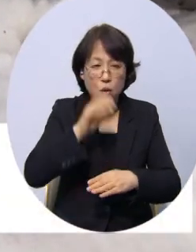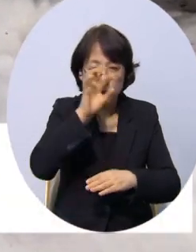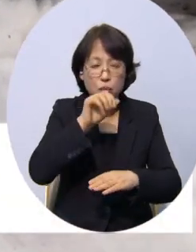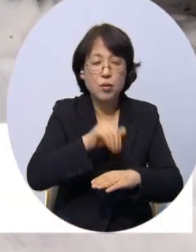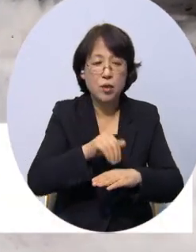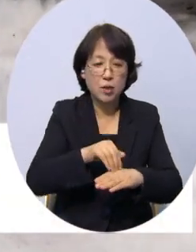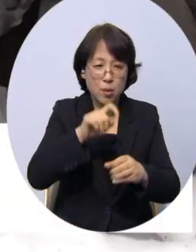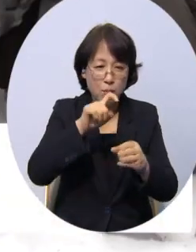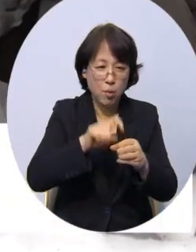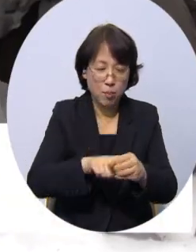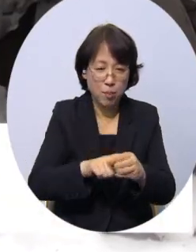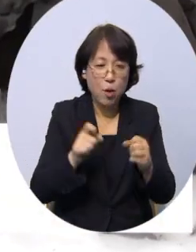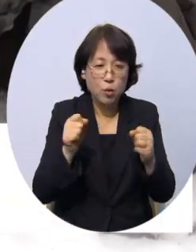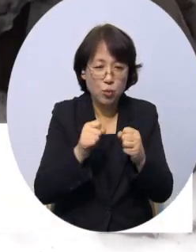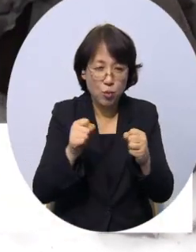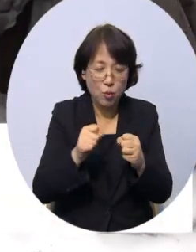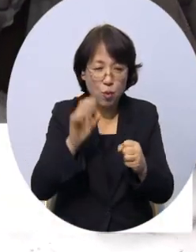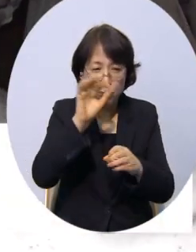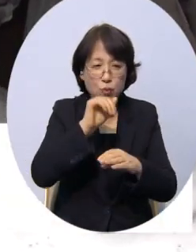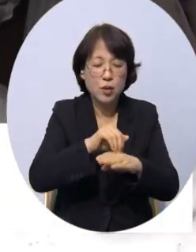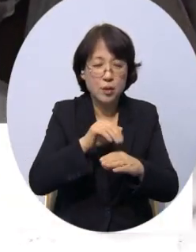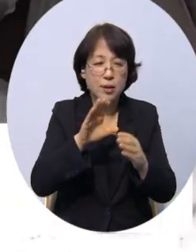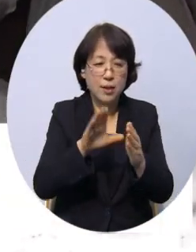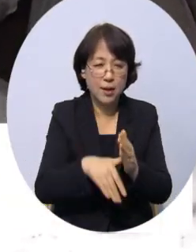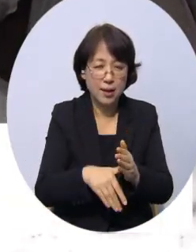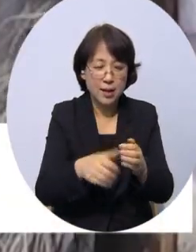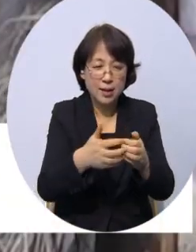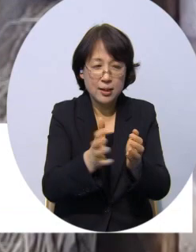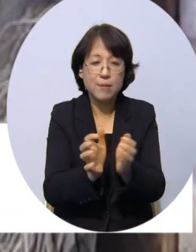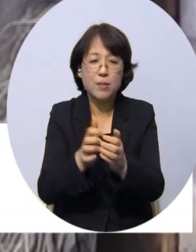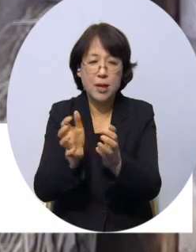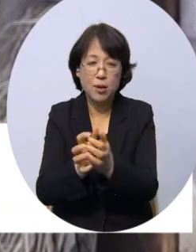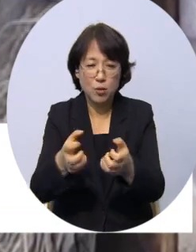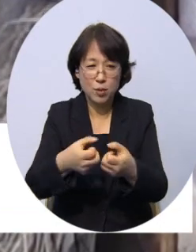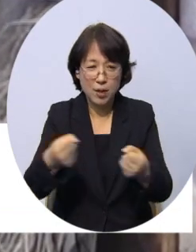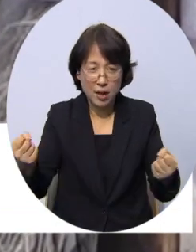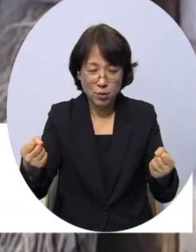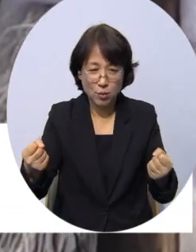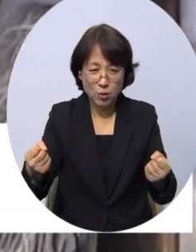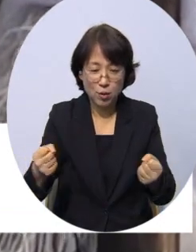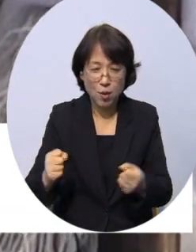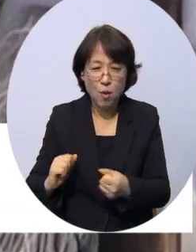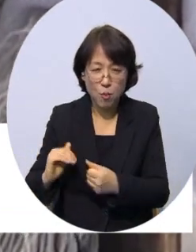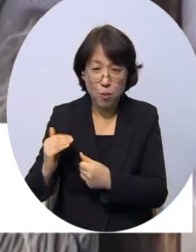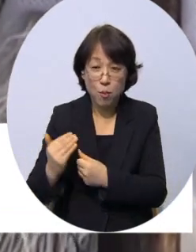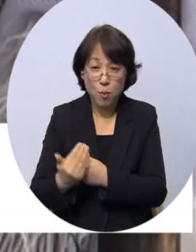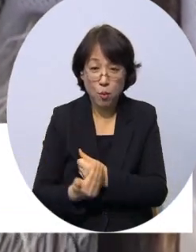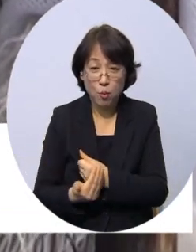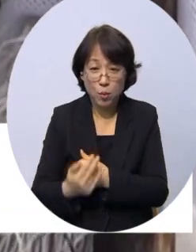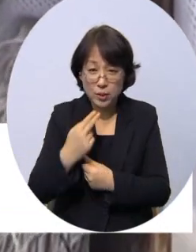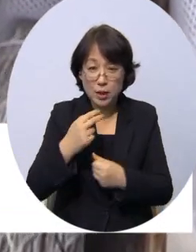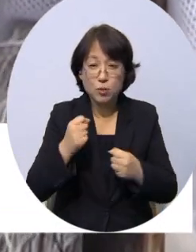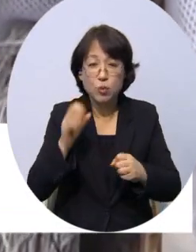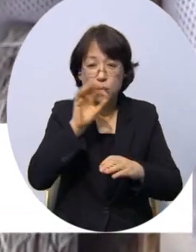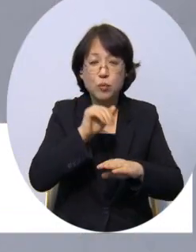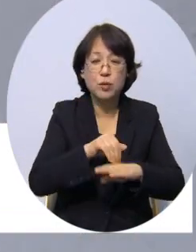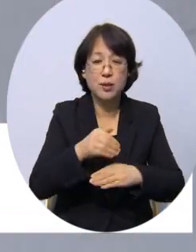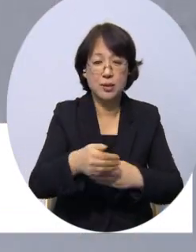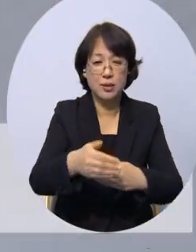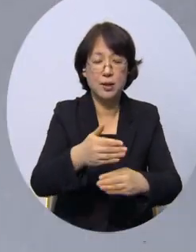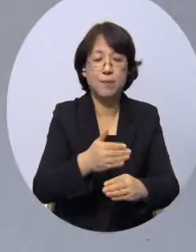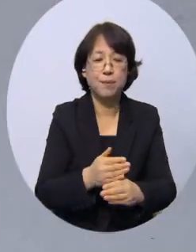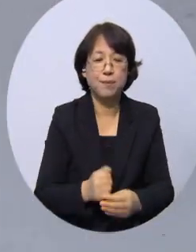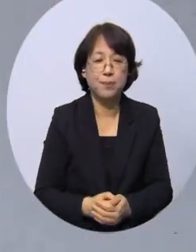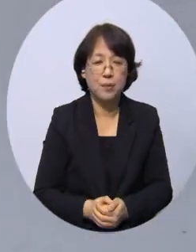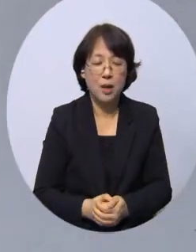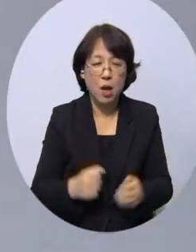동계 주특기 훈련에서는 팀 단위로 나누어 은거지 구축과 설상 위장 등 생존 훈련이 진행됐습니다.